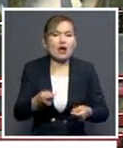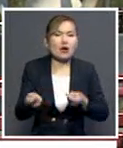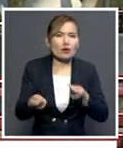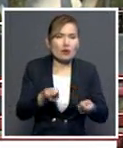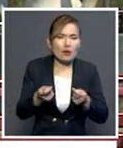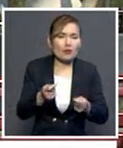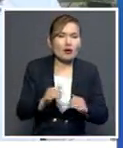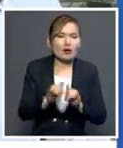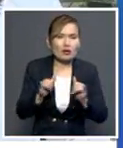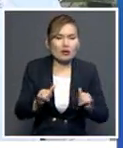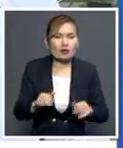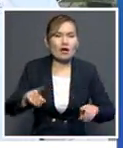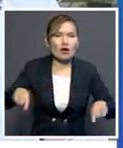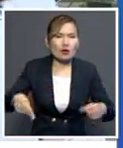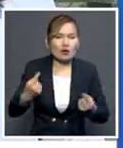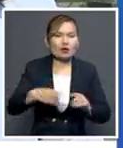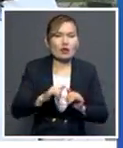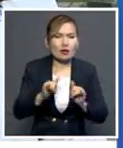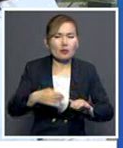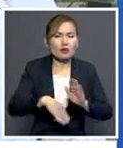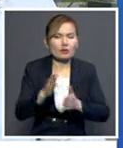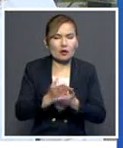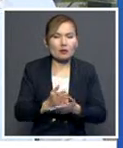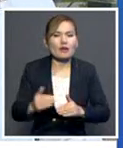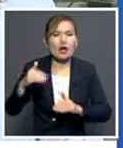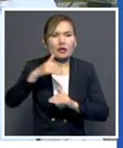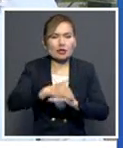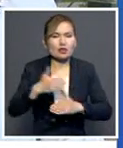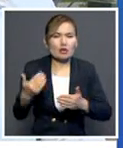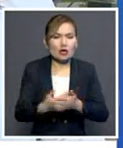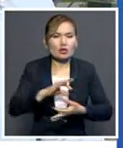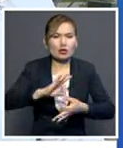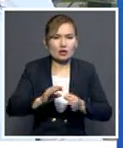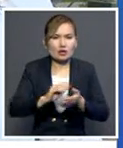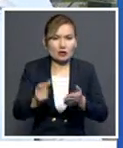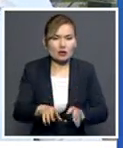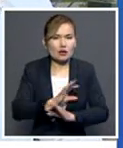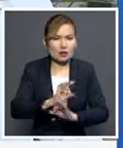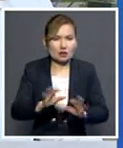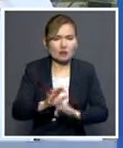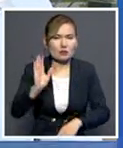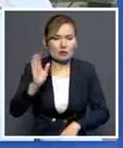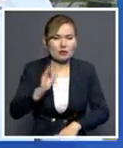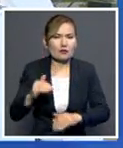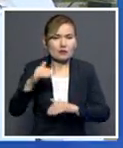біз ақпараттың қорытынды шығарылымында толық баяндайтын боламыз. Шерхан.